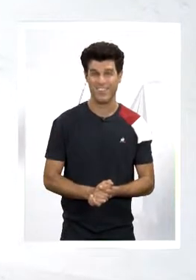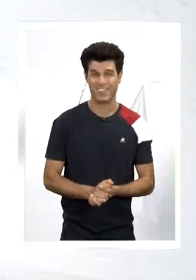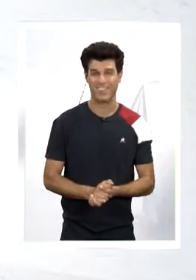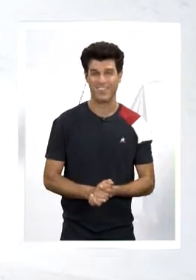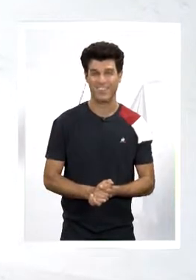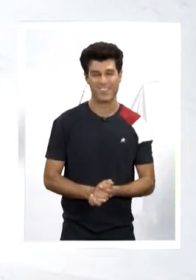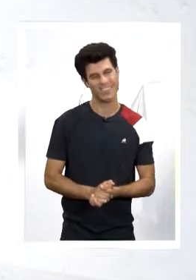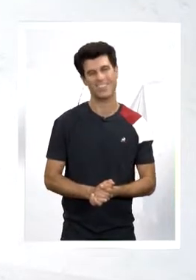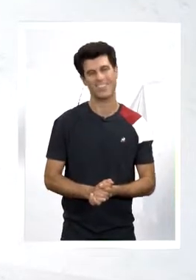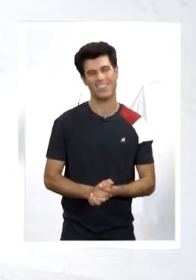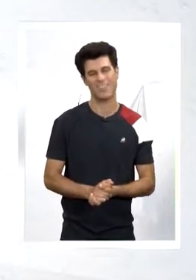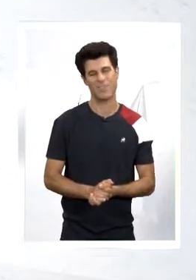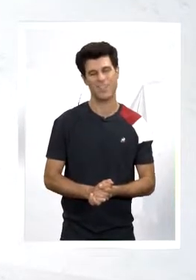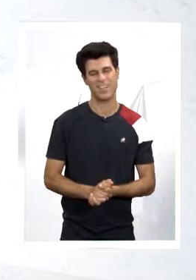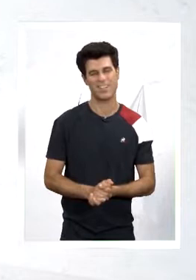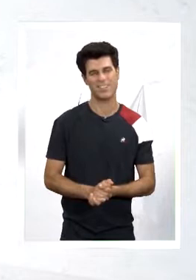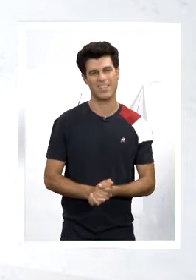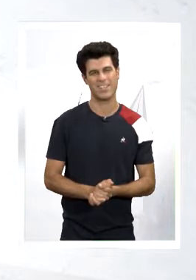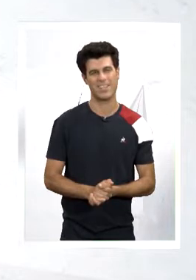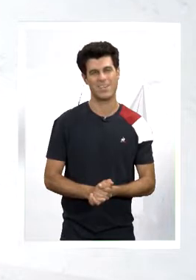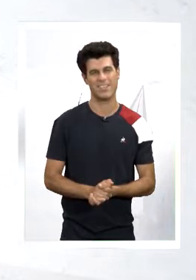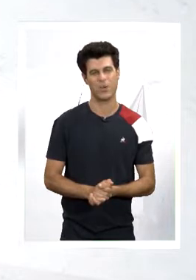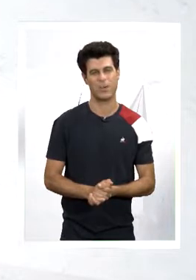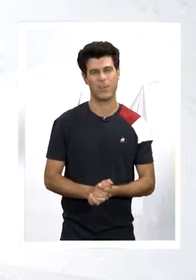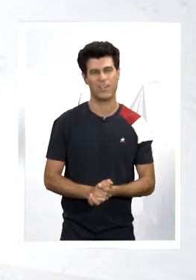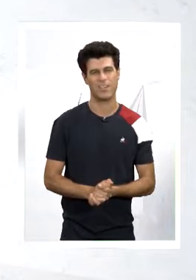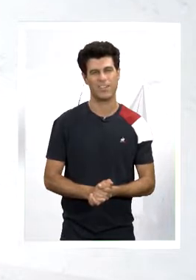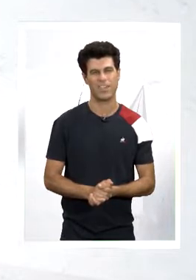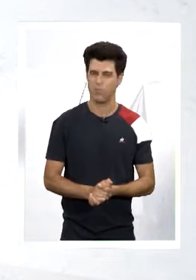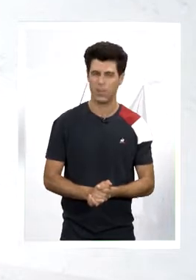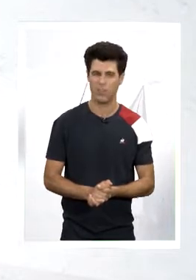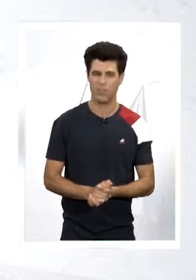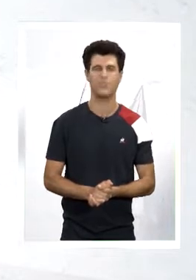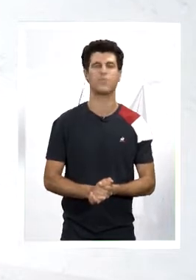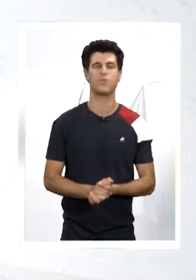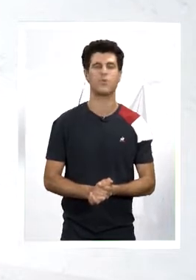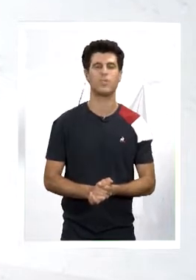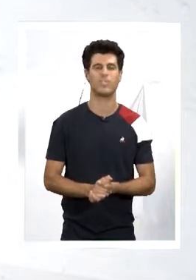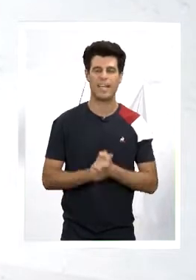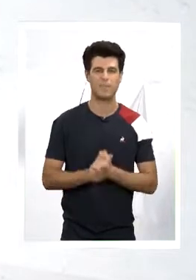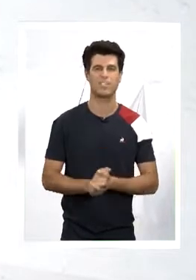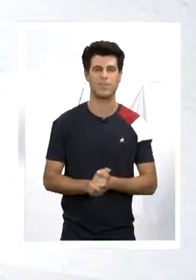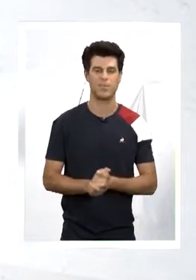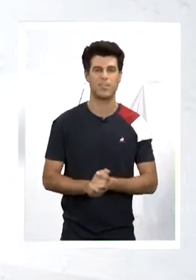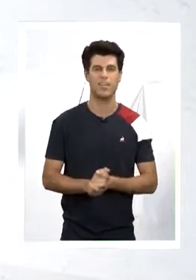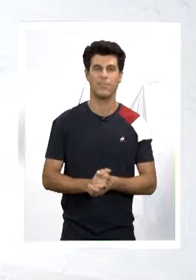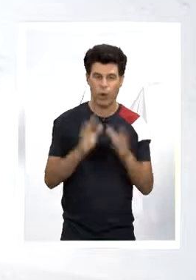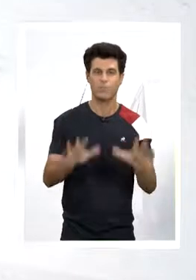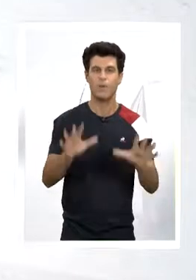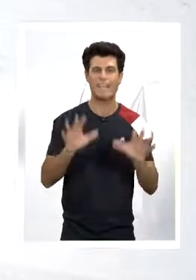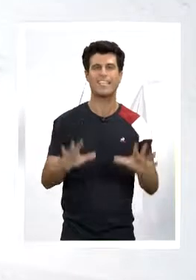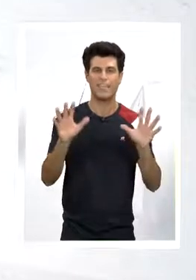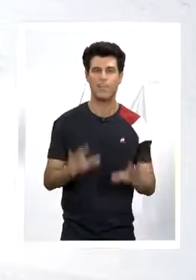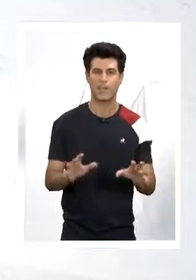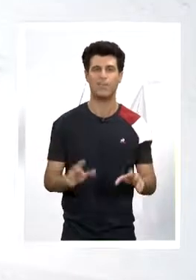שבע נכדות ונכד אחד, אז זה שמונה. יפה. אז אור ויובל, חיבוק גדול, ותמשיכו להיות כאלה מקסימות,